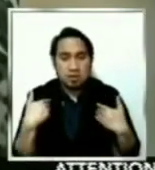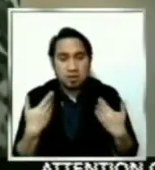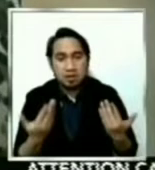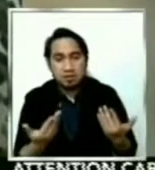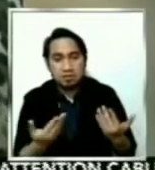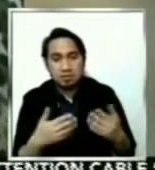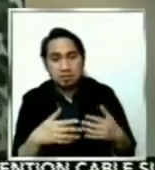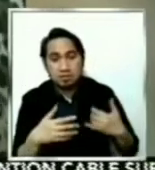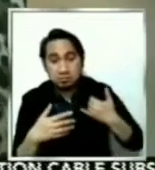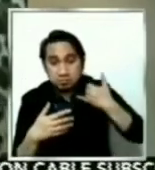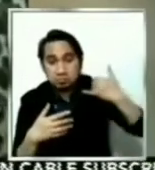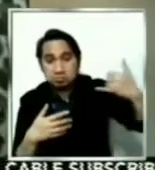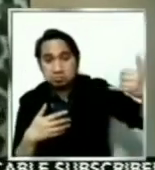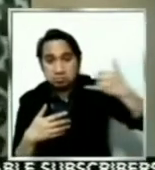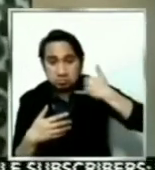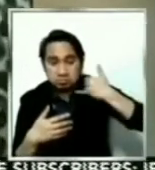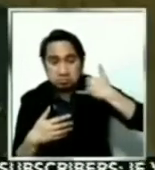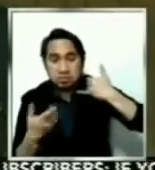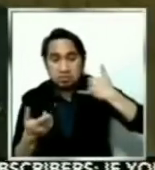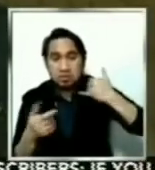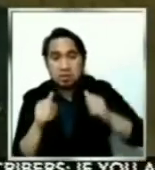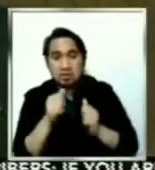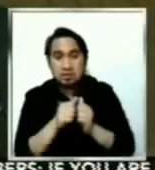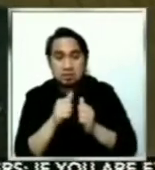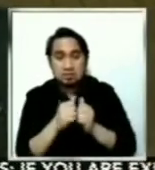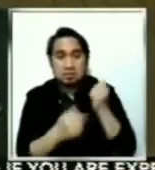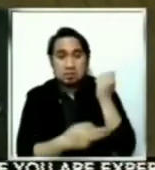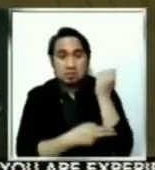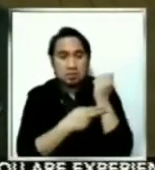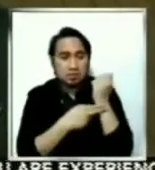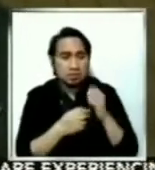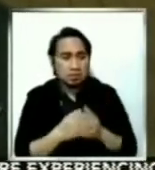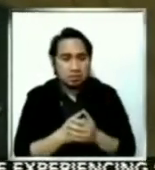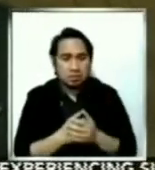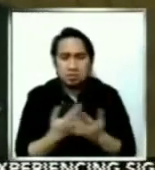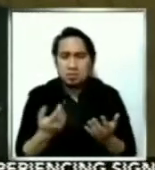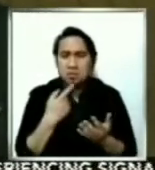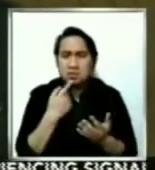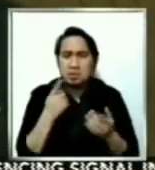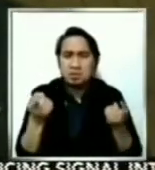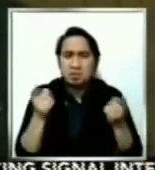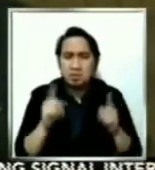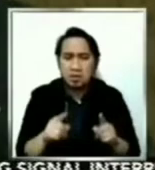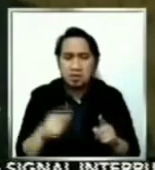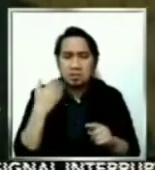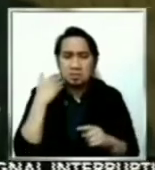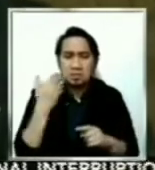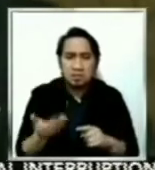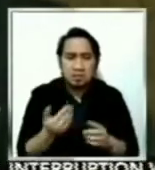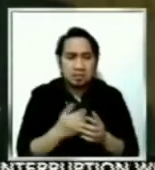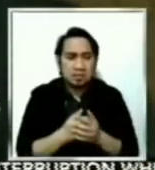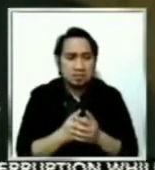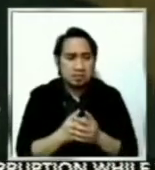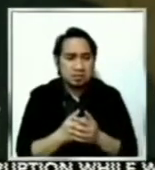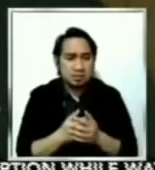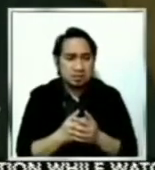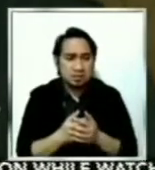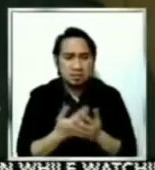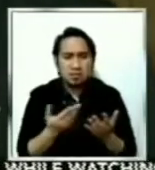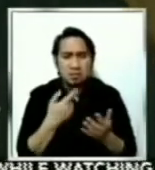attendant na kasama niya rin sa hotel. Bakit ano ba nangyayari sa anak ko niya, namatay na? So, nung nagsabi siya na namatay